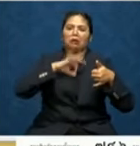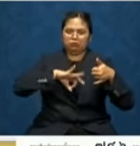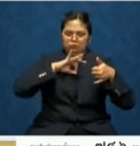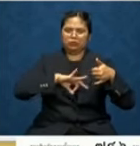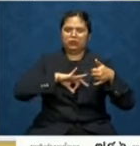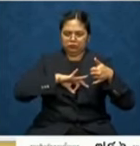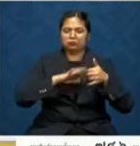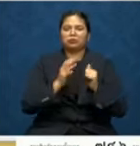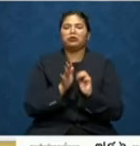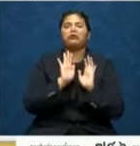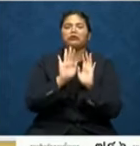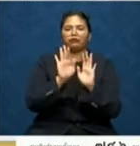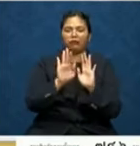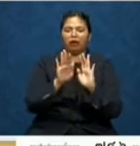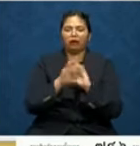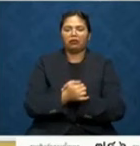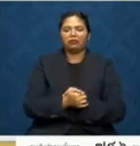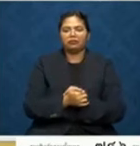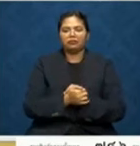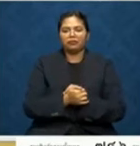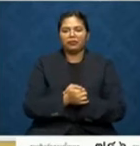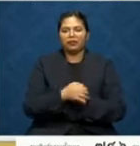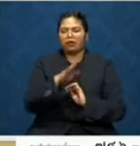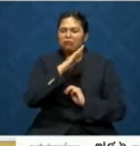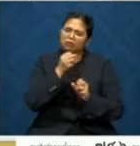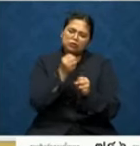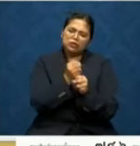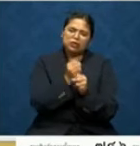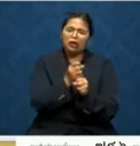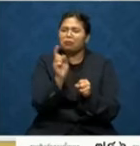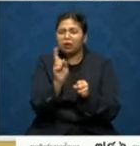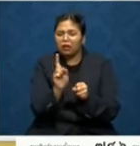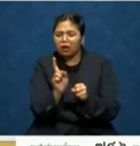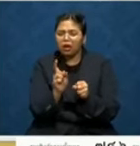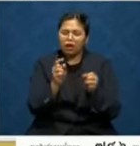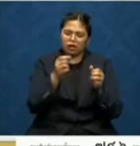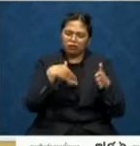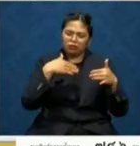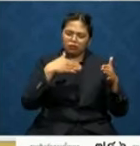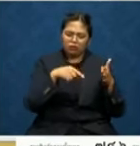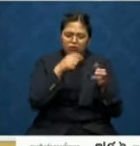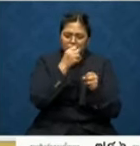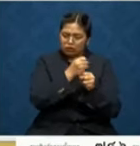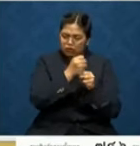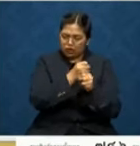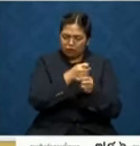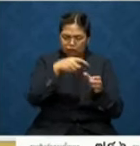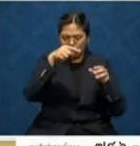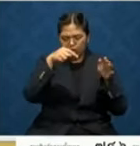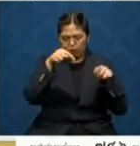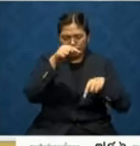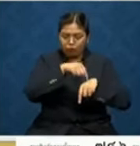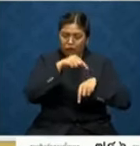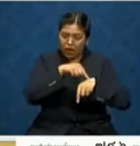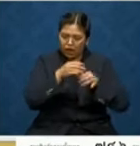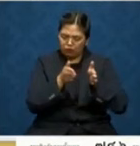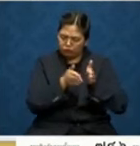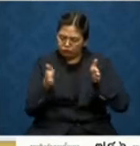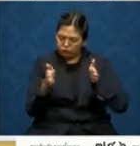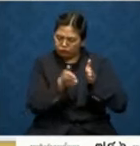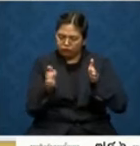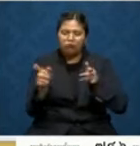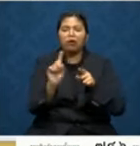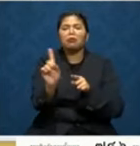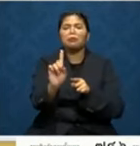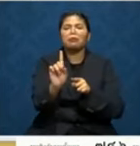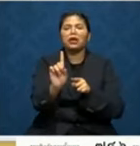ฉอวาดำนาณการอย่ไร รัฐบาล น่าจะได้ในชวเวลาที่เหมาะสมะในช